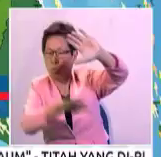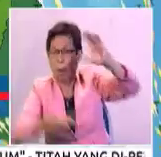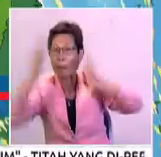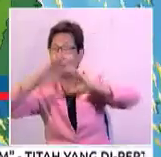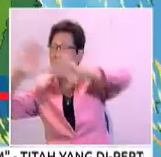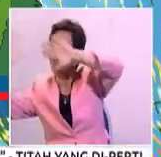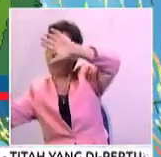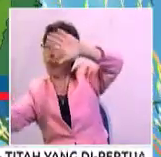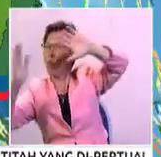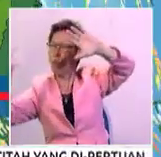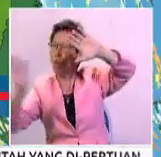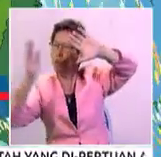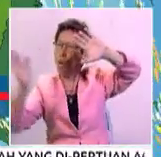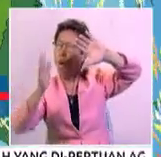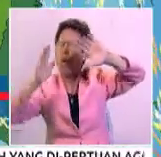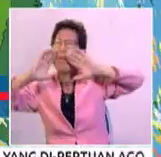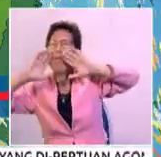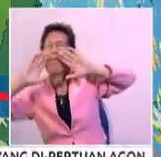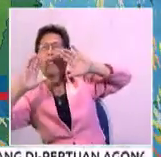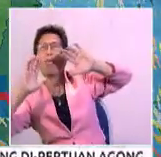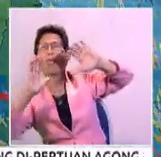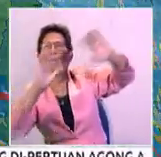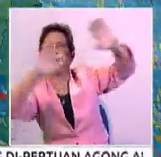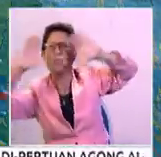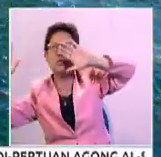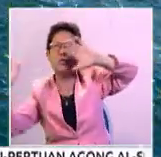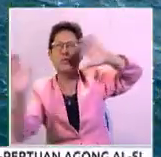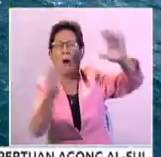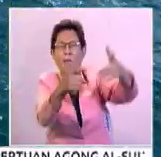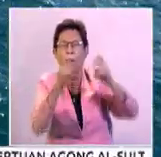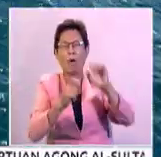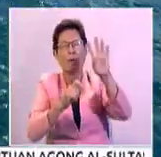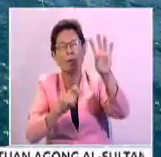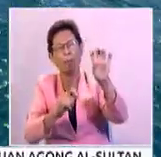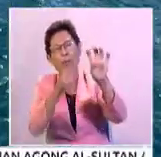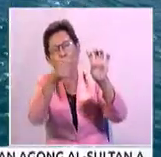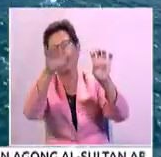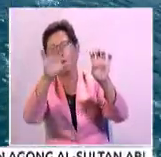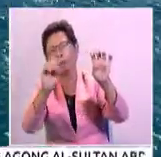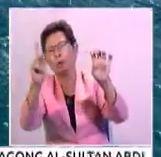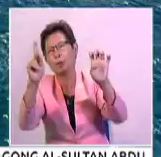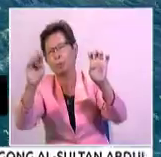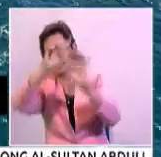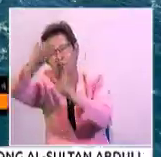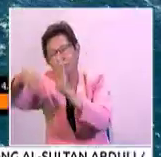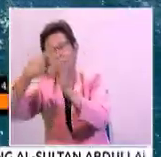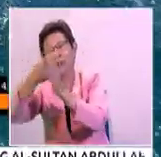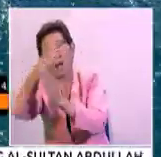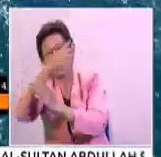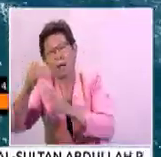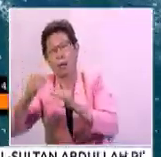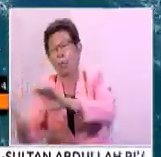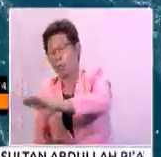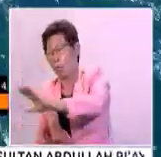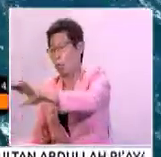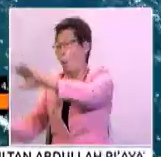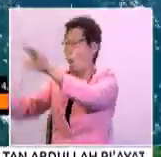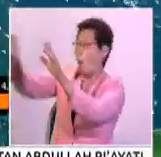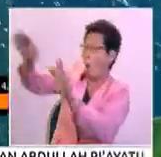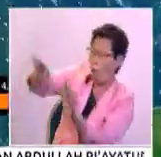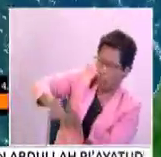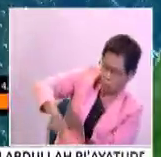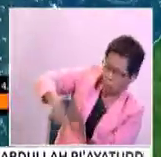negara kita, yang mana angin boleh bertiup selaju 40 hingga 50 km sejam dan ketinggian ombak boleh